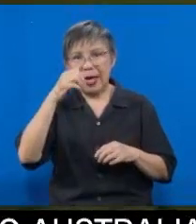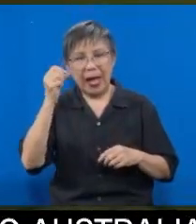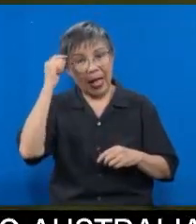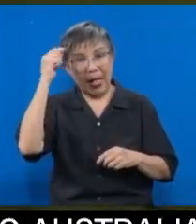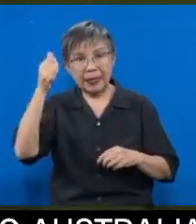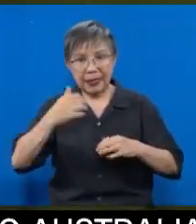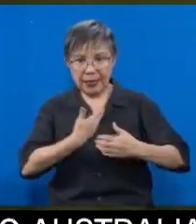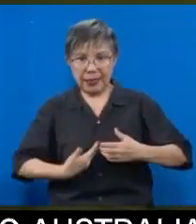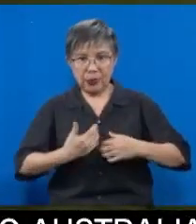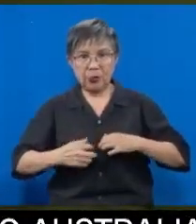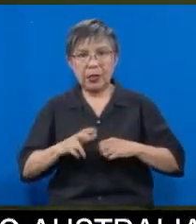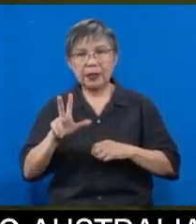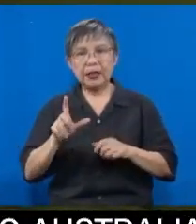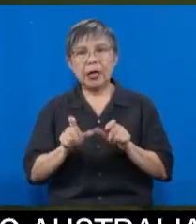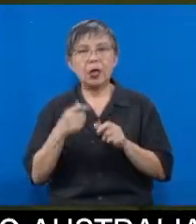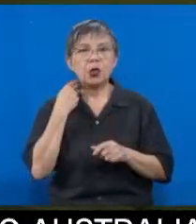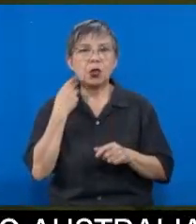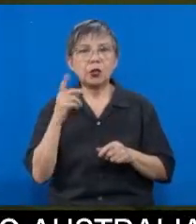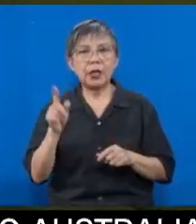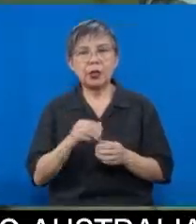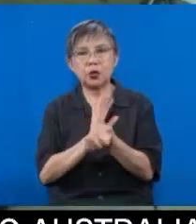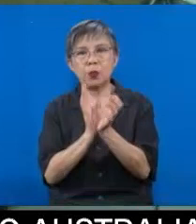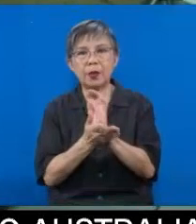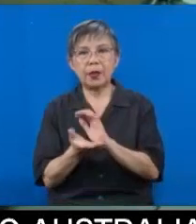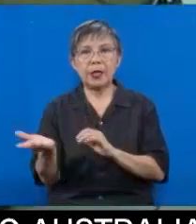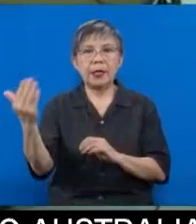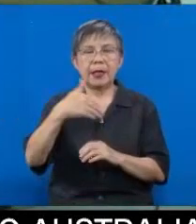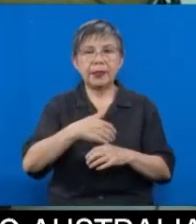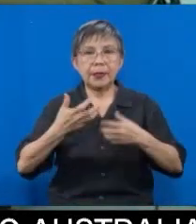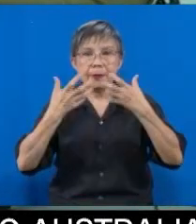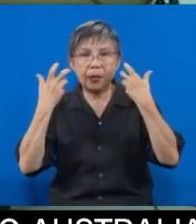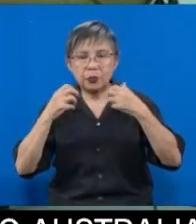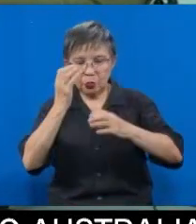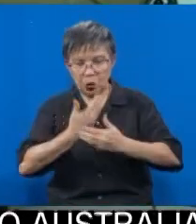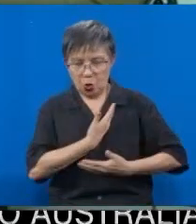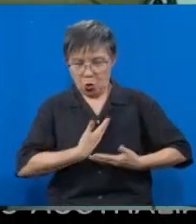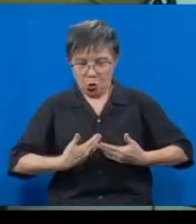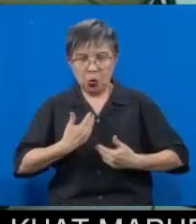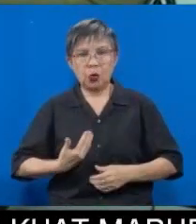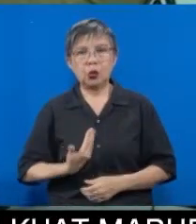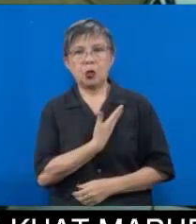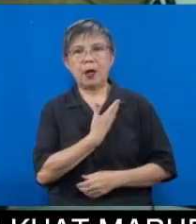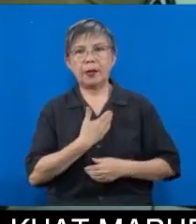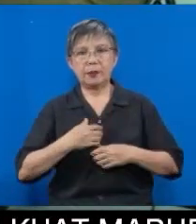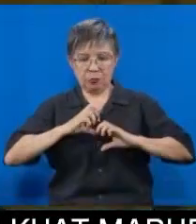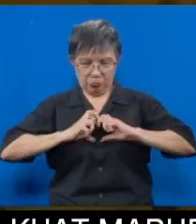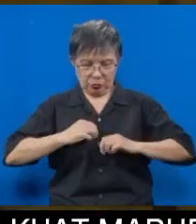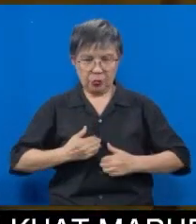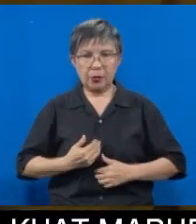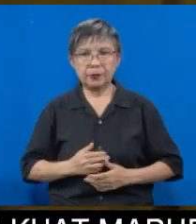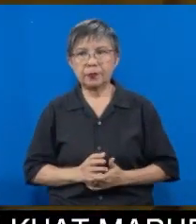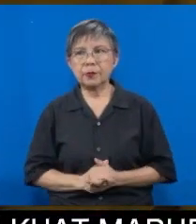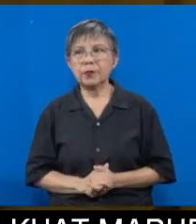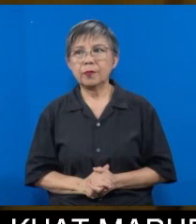Hal inilah yang membuat tiga dokter forensik dari Surabaya didatangkan ke Malang untuk melakukan otopsi korban tragedi Kanjuruhan. Dengan